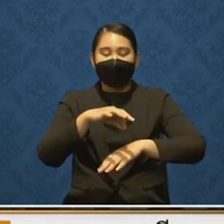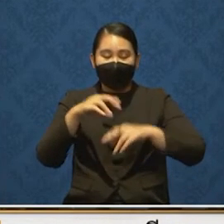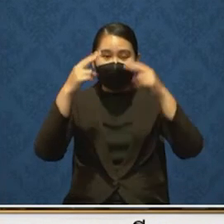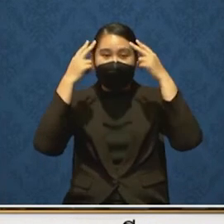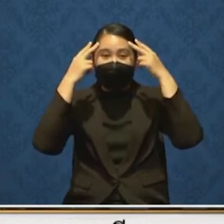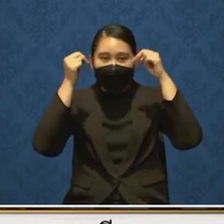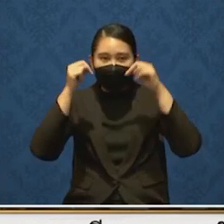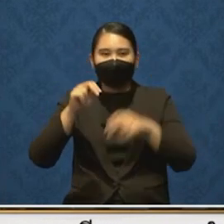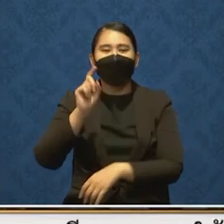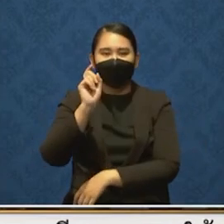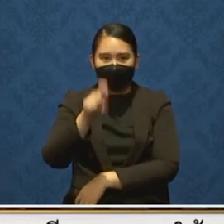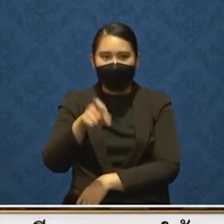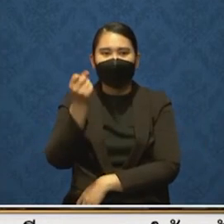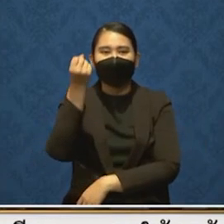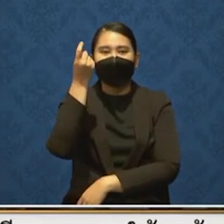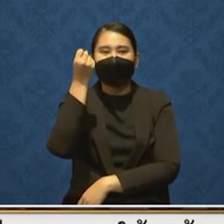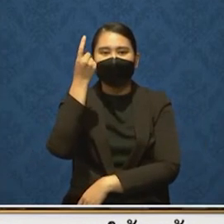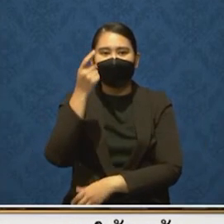จนะครั